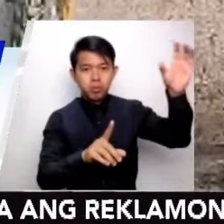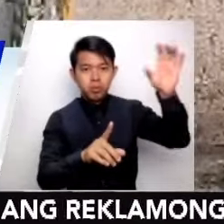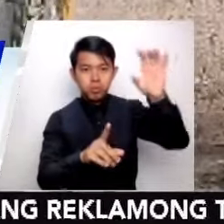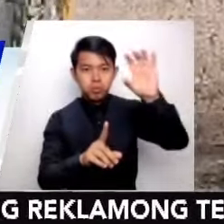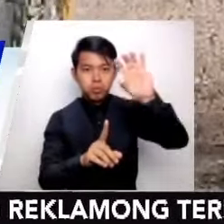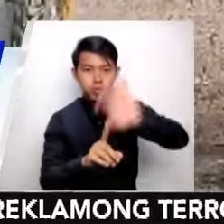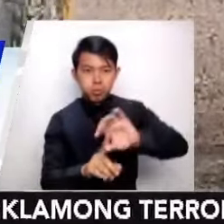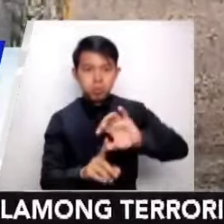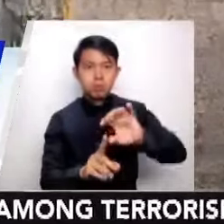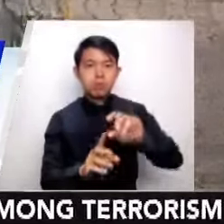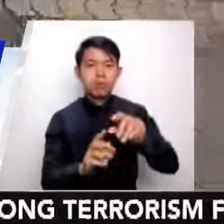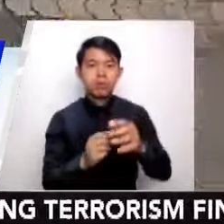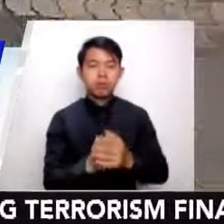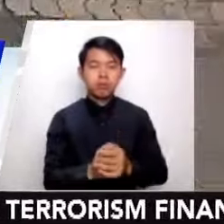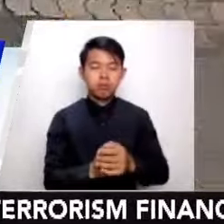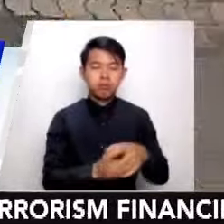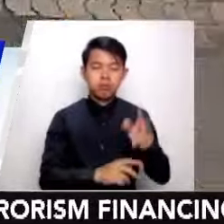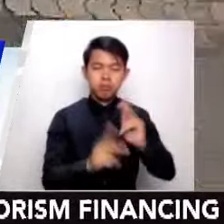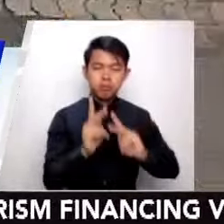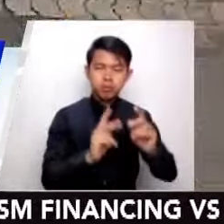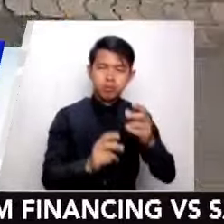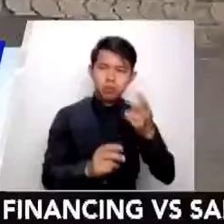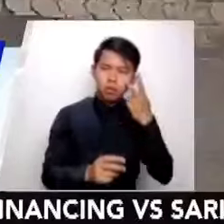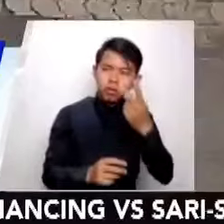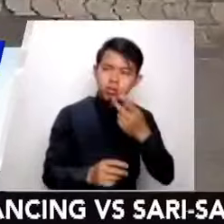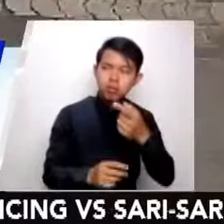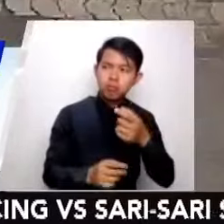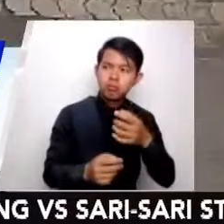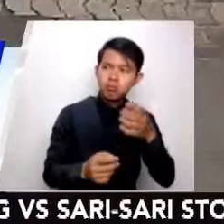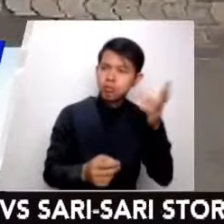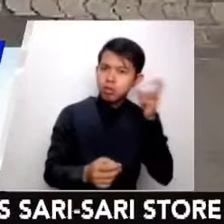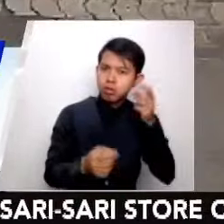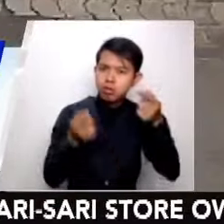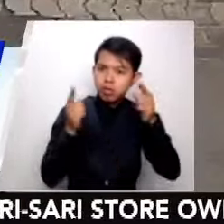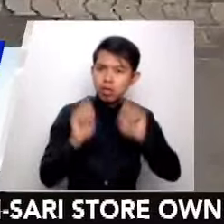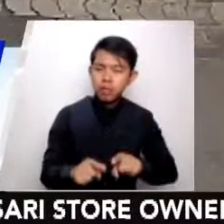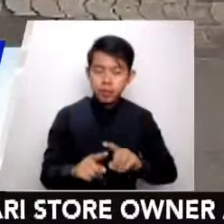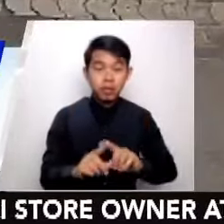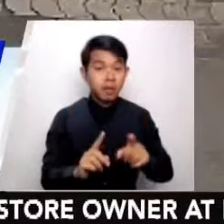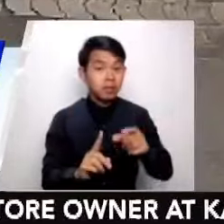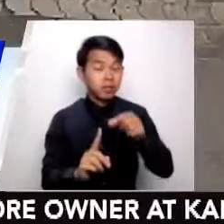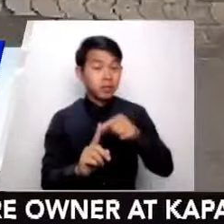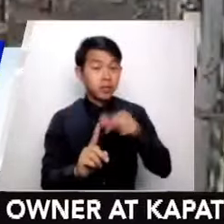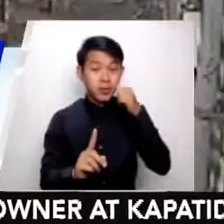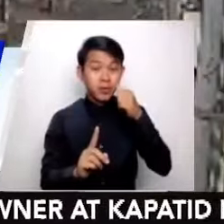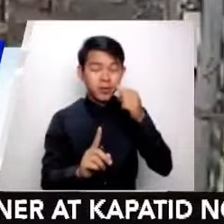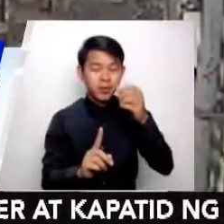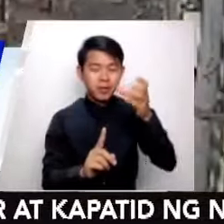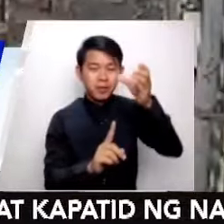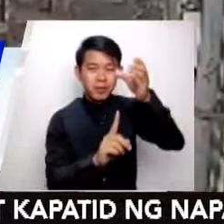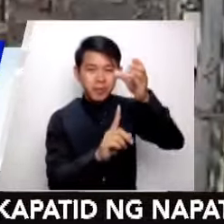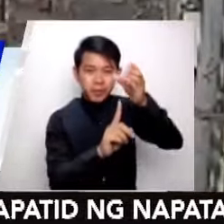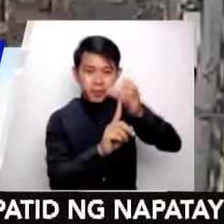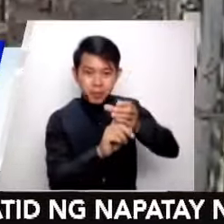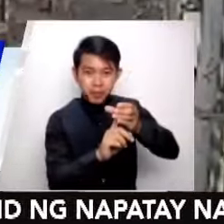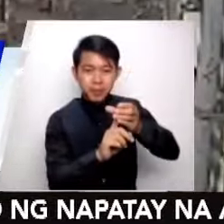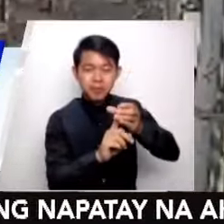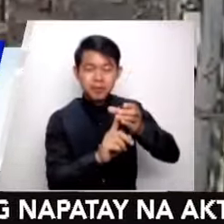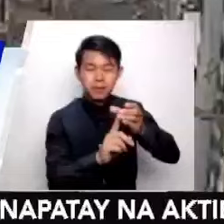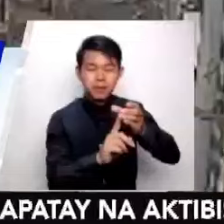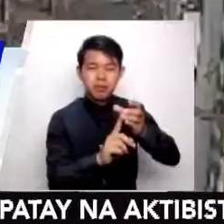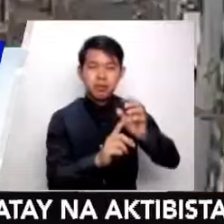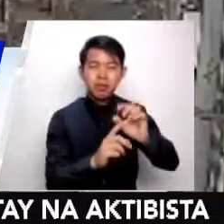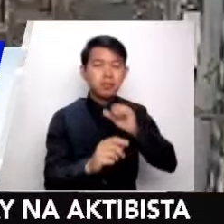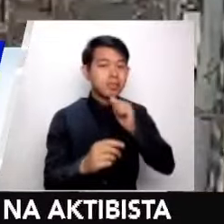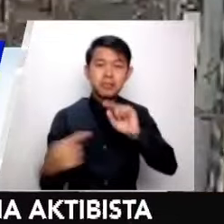matapos marinig ang pagbagsak. Saktong lumusot ang ulo ng babae sa butas ng tangke. Wala siyang tinamong sugat.